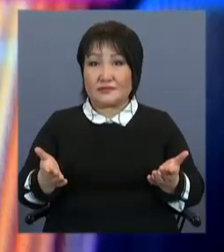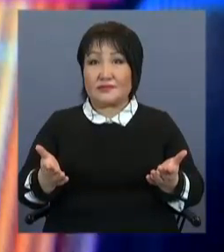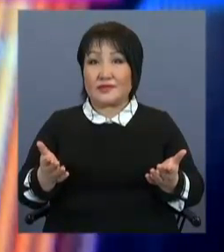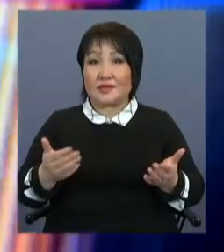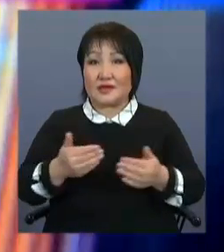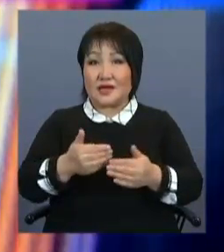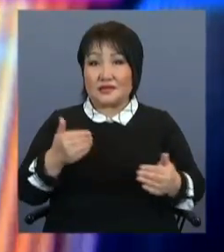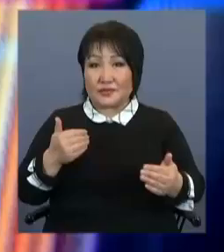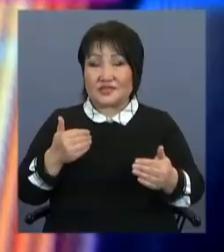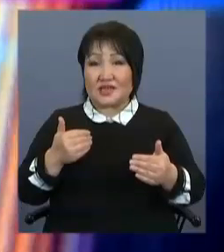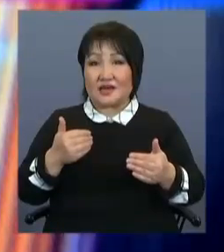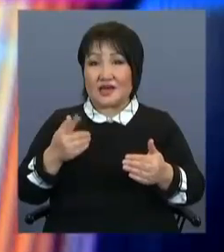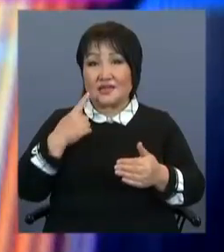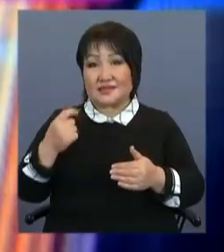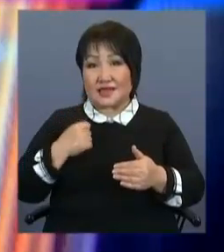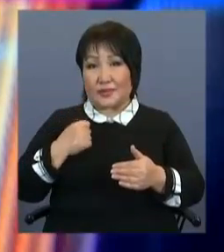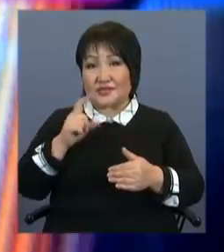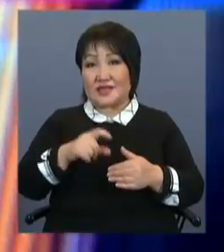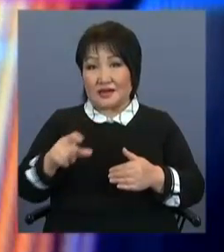алдымызда сарбаздар жүреді деген ойымыз бар.